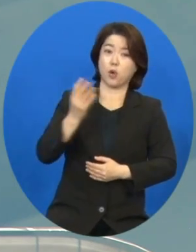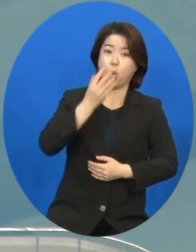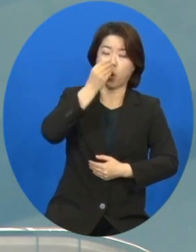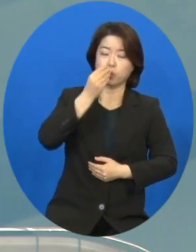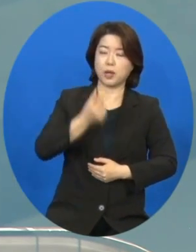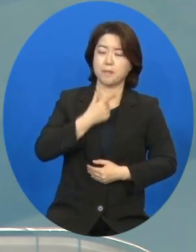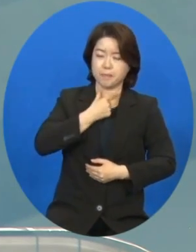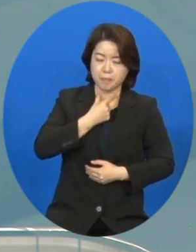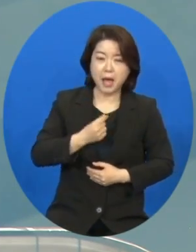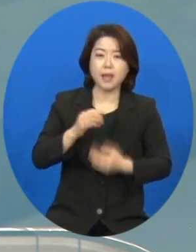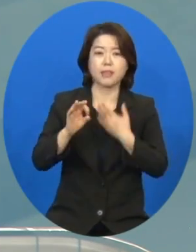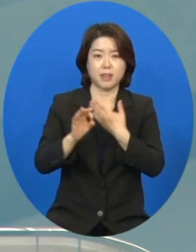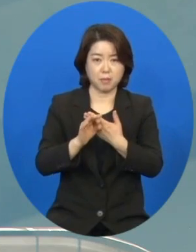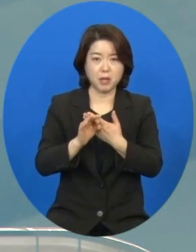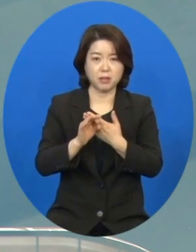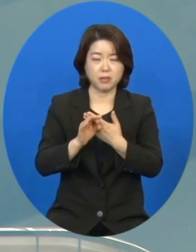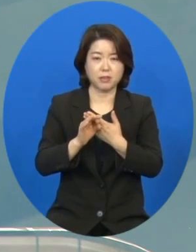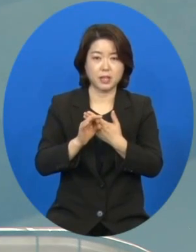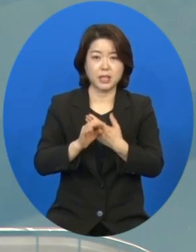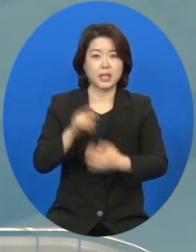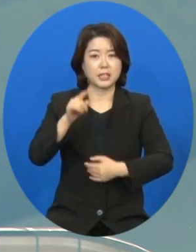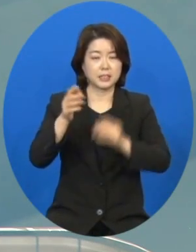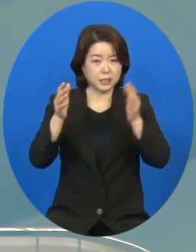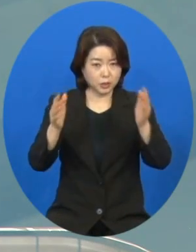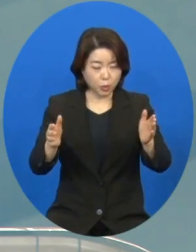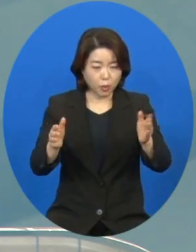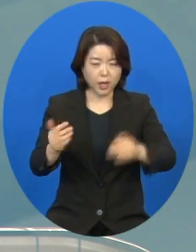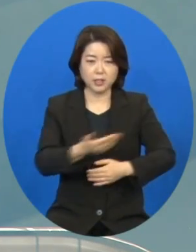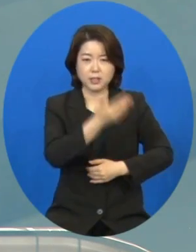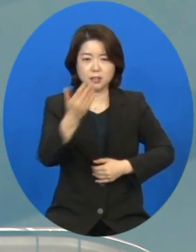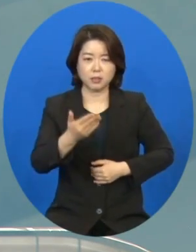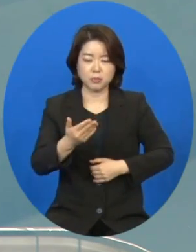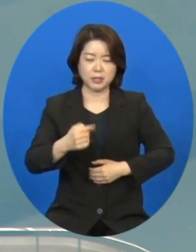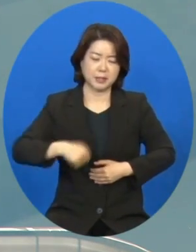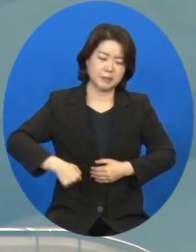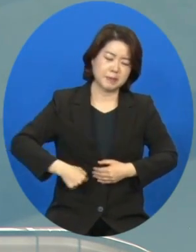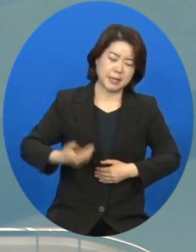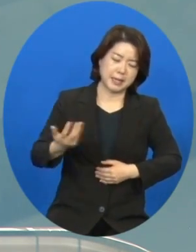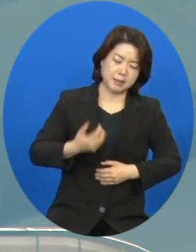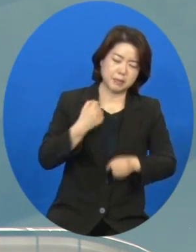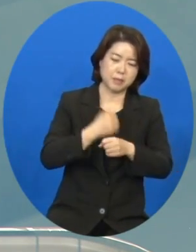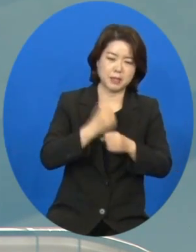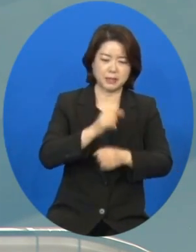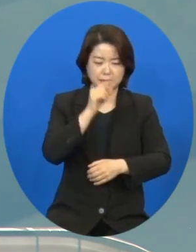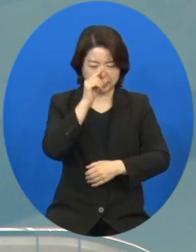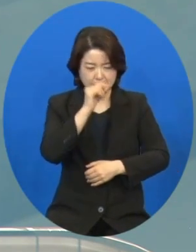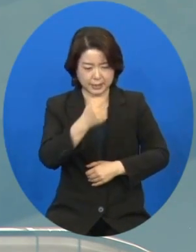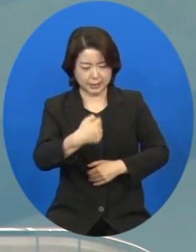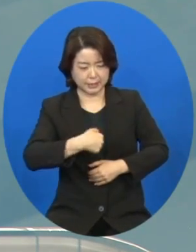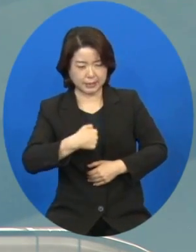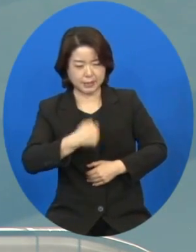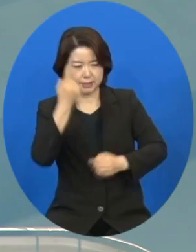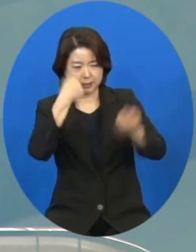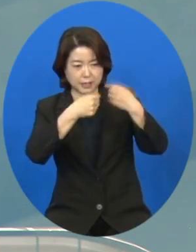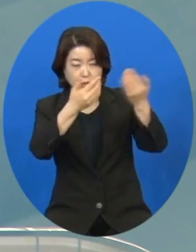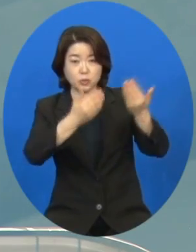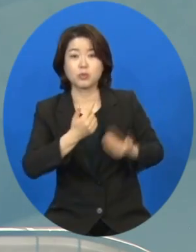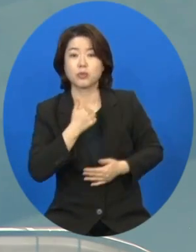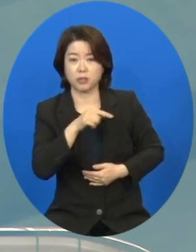거룩하기를 갈망한다면 그동안 여러분에게 그렇게 속상하게 하고 가시같이 여러분을 힘들게